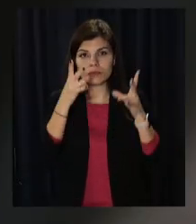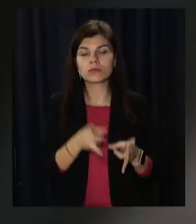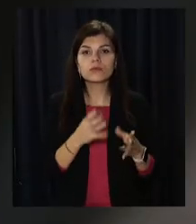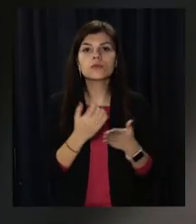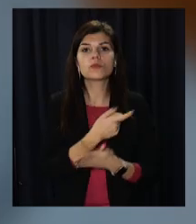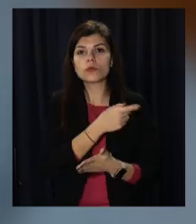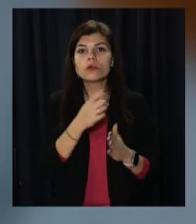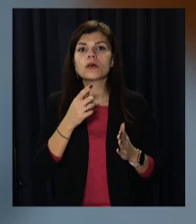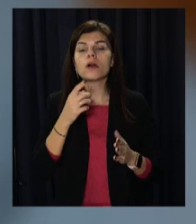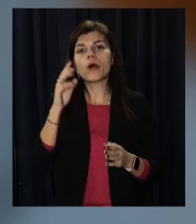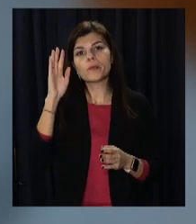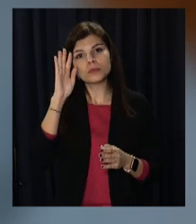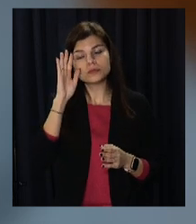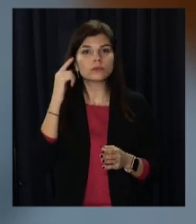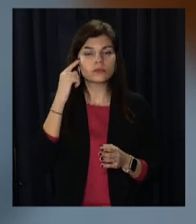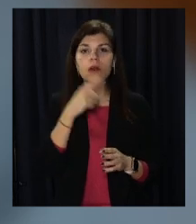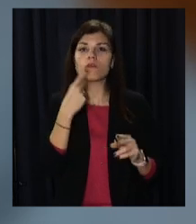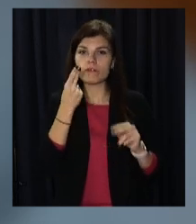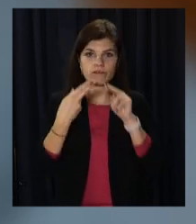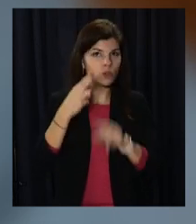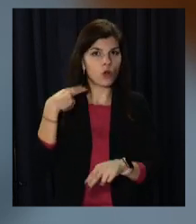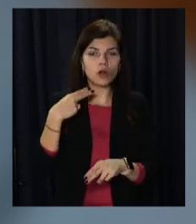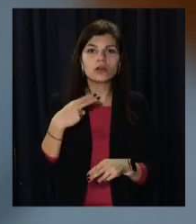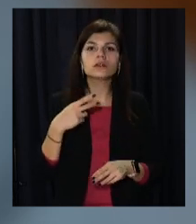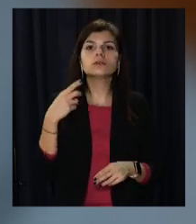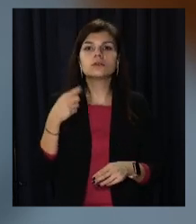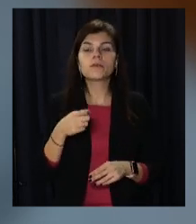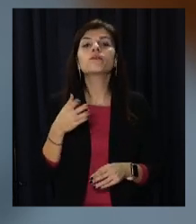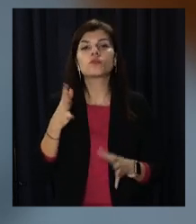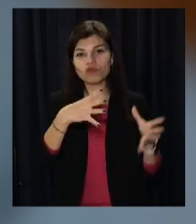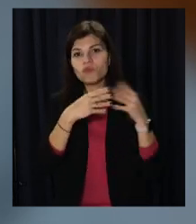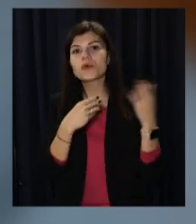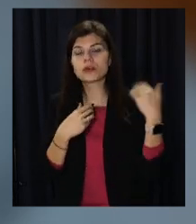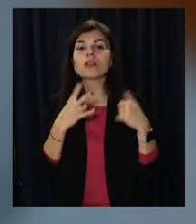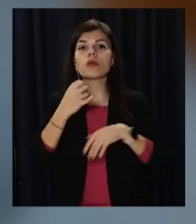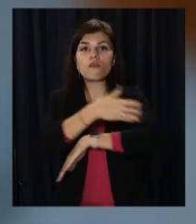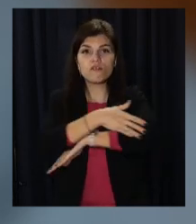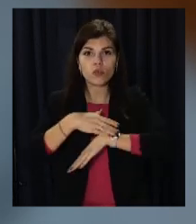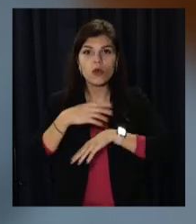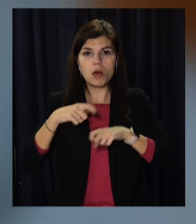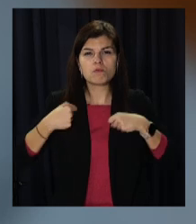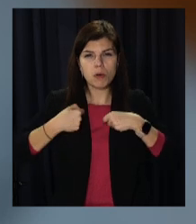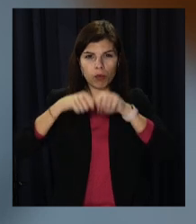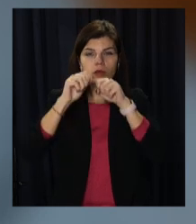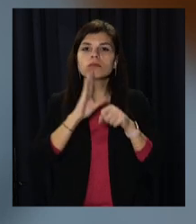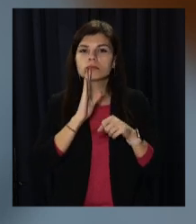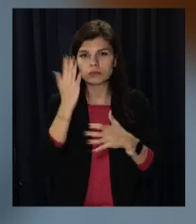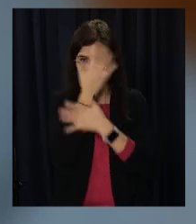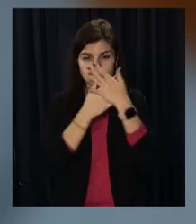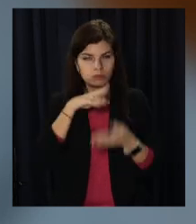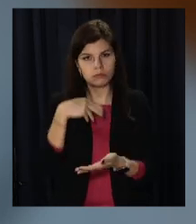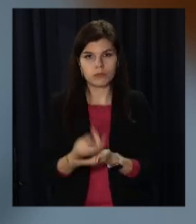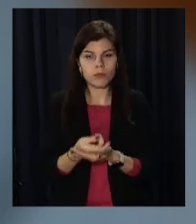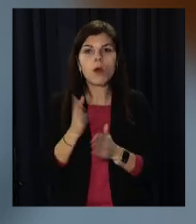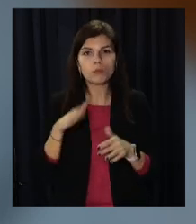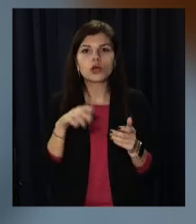сказали, що їм потрібно зняти гроші в банкоматі. Попросили жінку піти з ними. На вулиці вони побили її до втрати свідомості, а потім